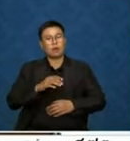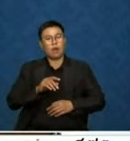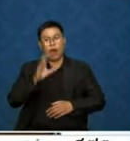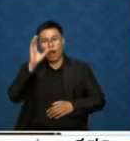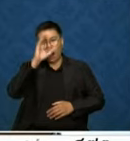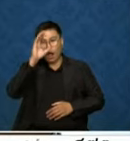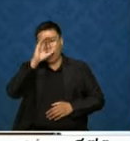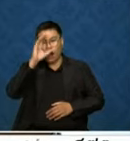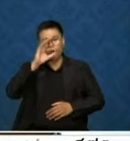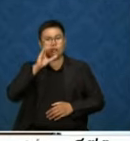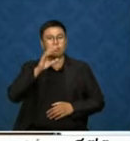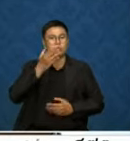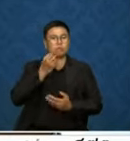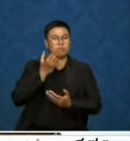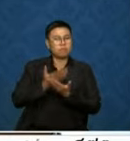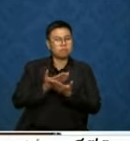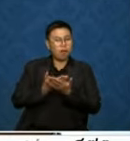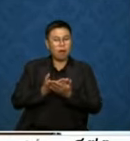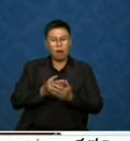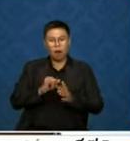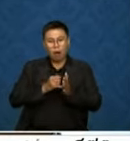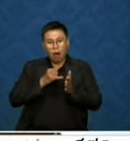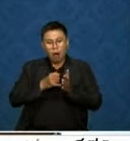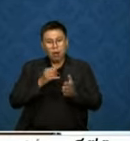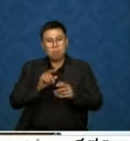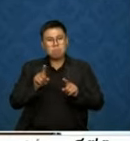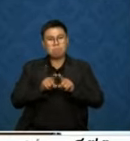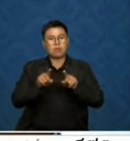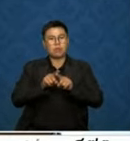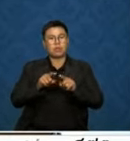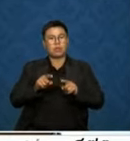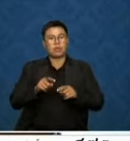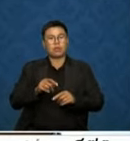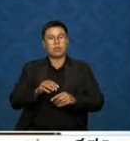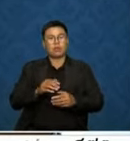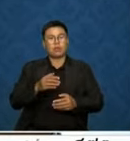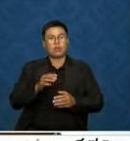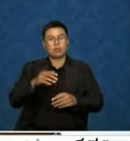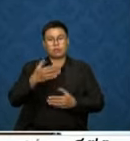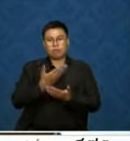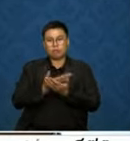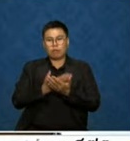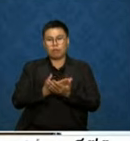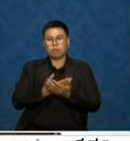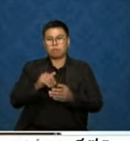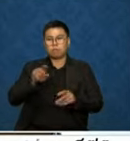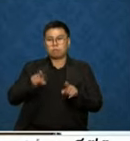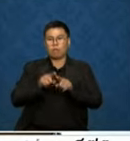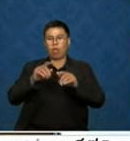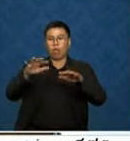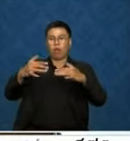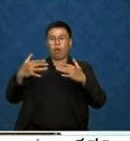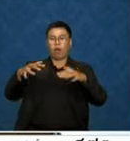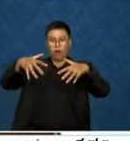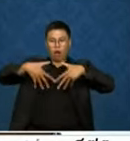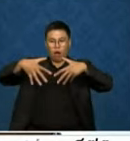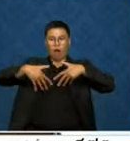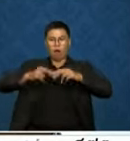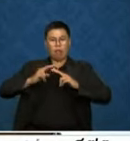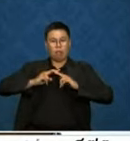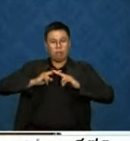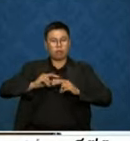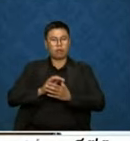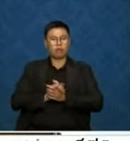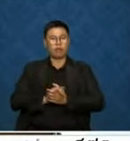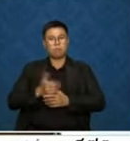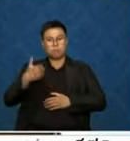าเงินเนี่ยมันง่ายเหลือเกินไม่เหนื่อยอะไรเลยเหมือนเงินมันลอยอยู่ในอากาศครับท่านประธานนะครับขอแค่มีเครื่